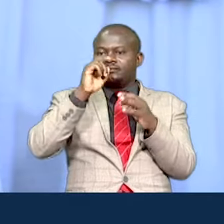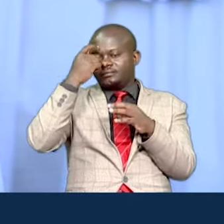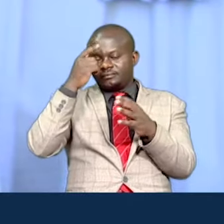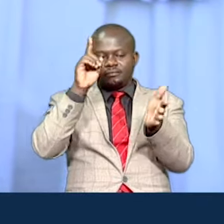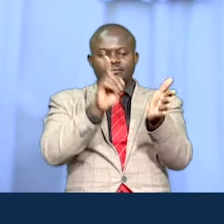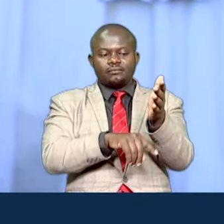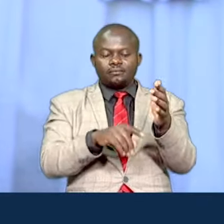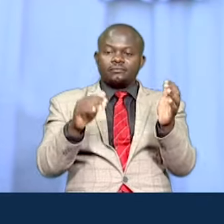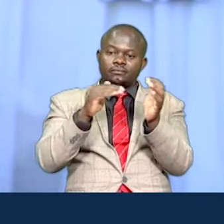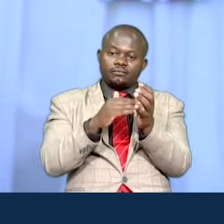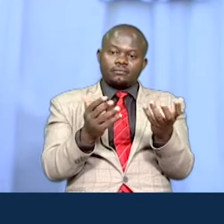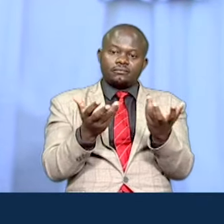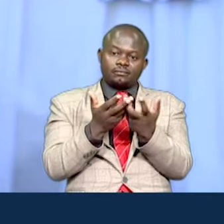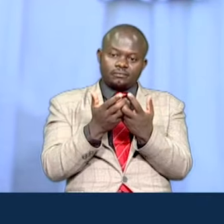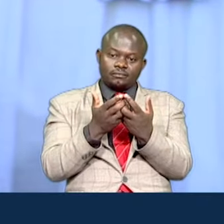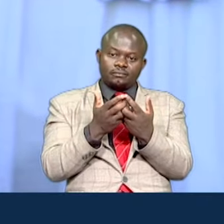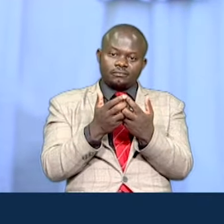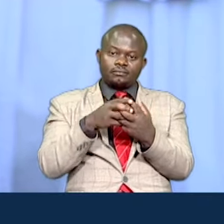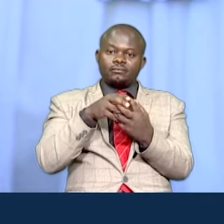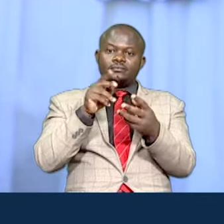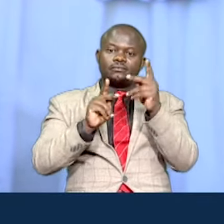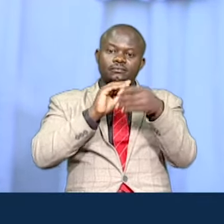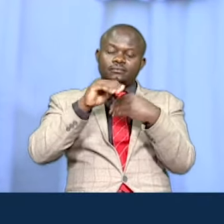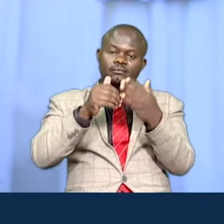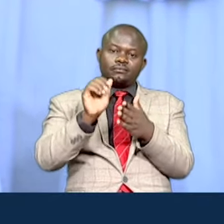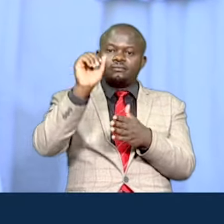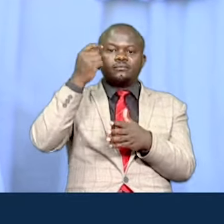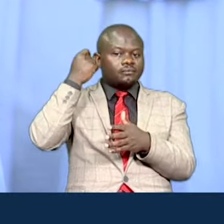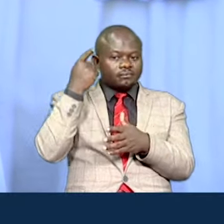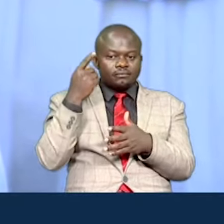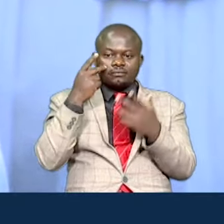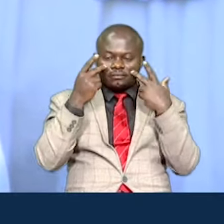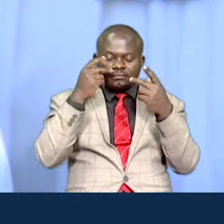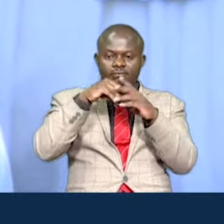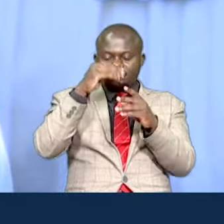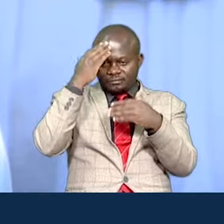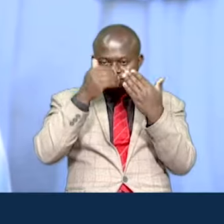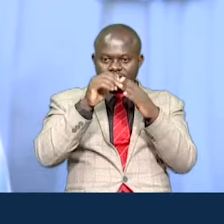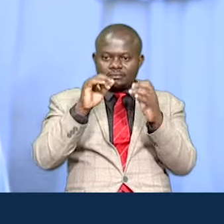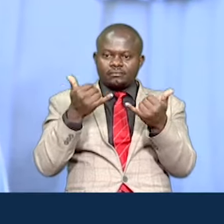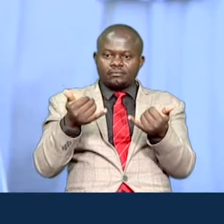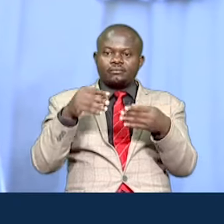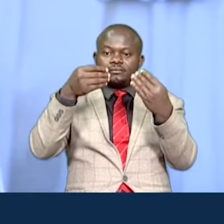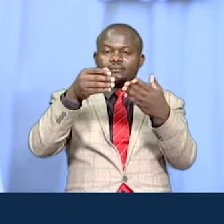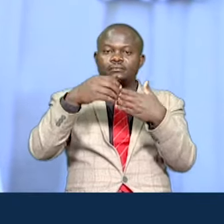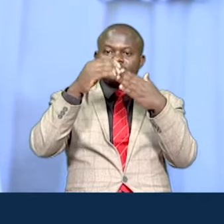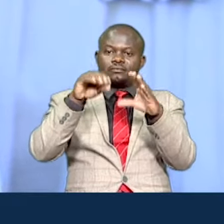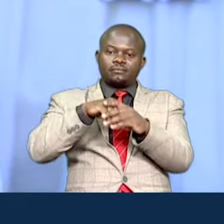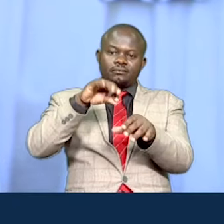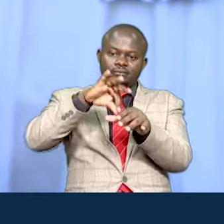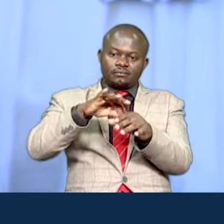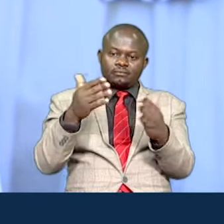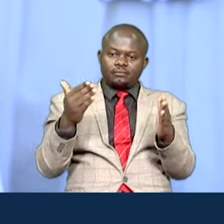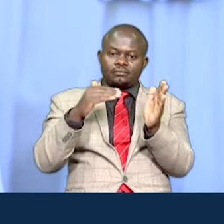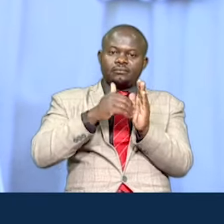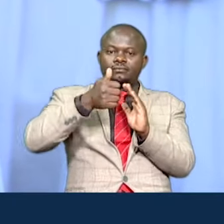icyaricyo, ukabihuza n'umuturage ku isonga. Urahe tubibonamo kuko ubu ngubu ni umuturage uri gutanga ubutegetsi muri aya matora, ni